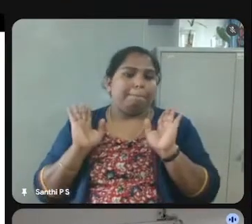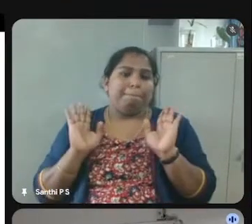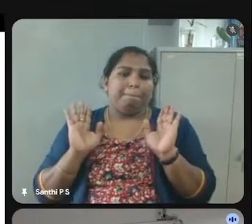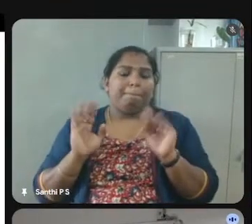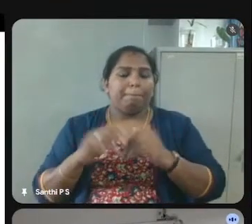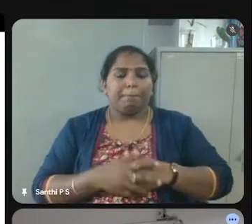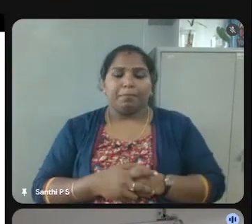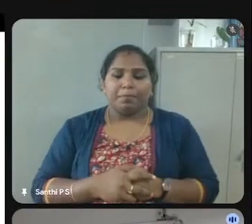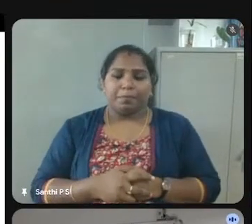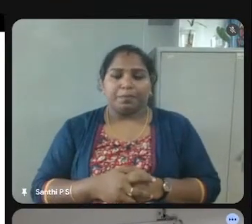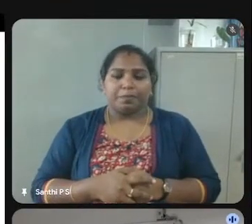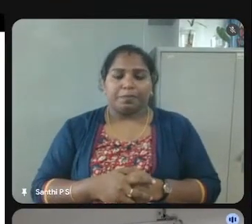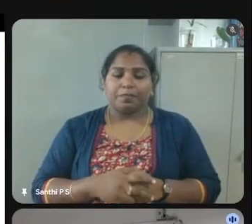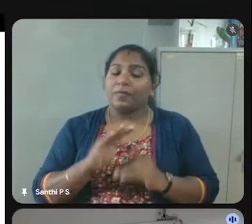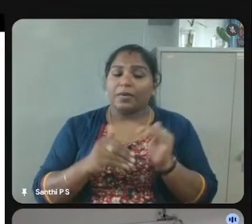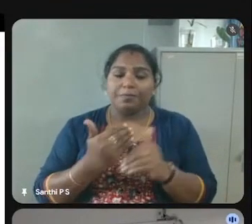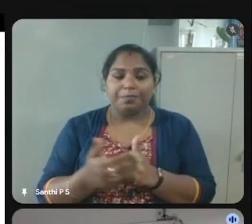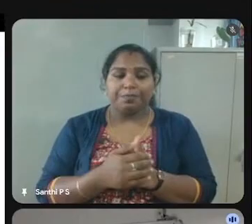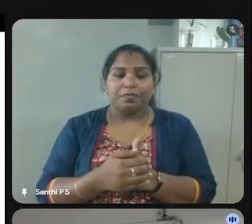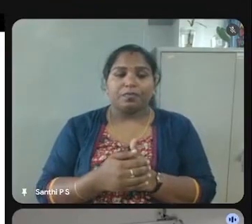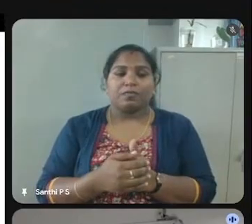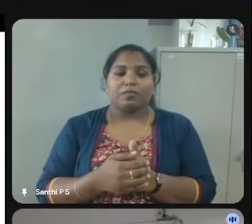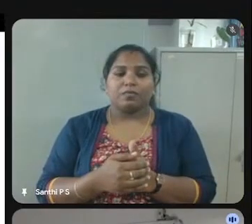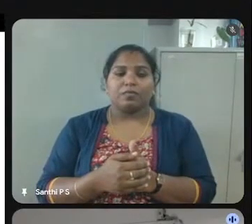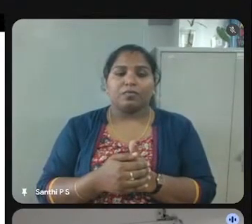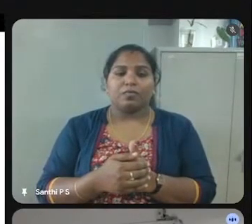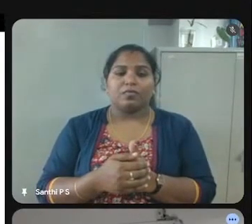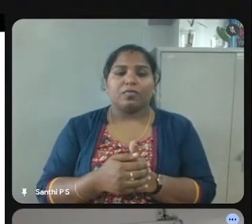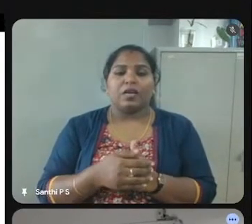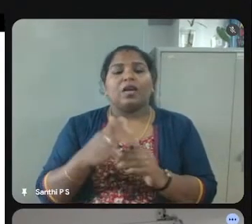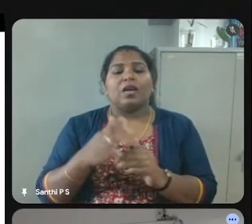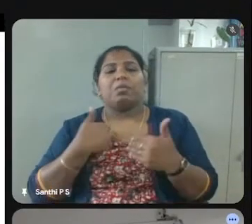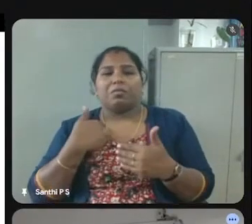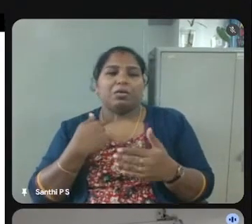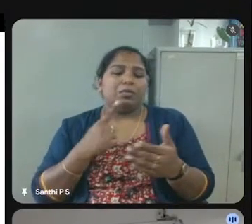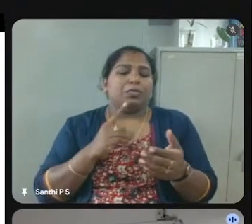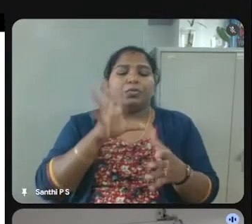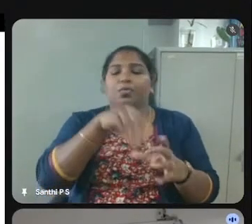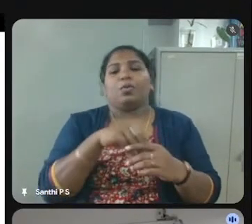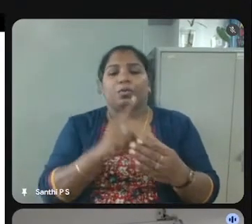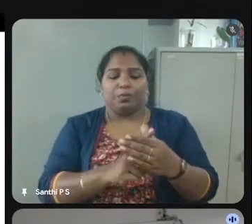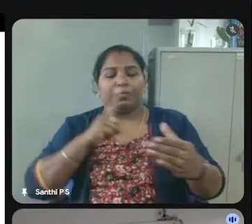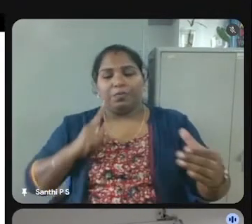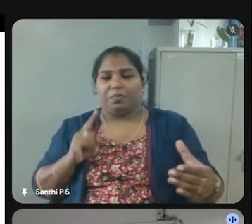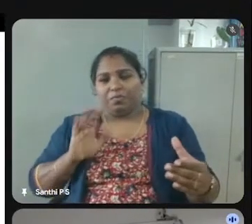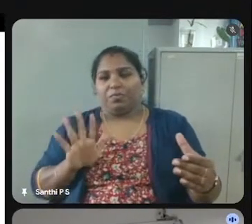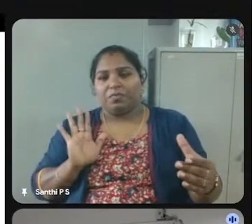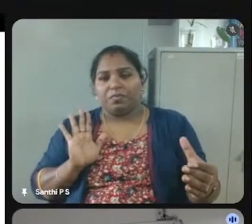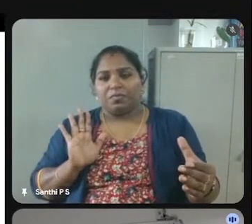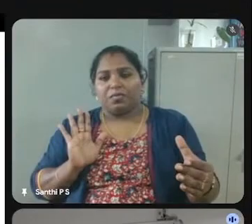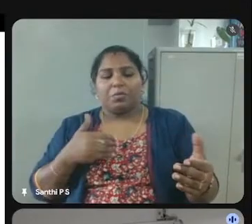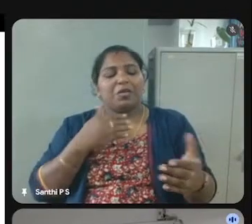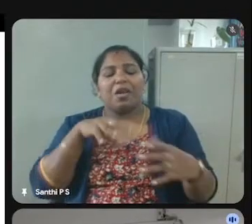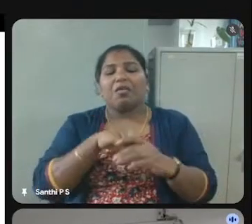വരുത്താനും സാധിക്കില്ല. അല്ലെങ്കിൽ രൂക്ഷമായതോ ഒഴിഞ്ഞു മാറുന്നതോ ആയ രക്ഷാകർതൃത്വം കുറിച്ച് പറഞ്ഞപ്പോൾ ഞാൻ പറഞ്ഞു, ഒഴിഞ്ഞു മാറുന്ന അല്ലെങ്കിൽ